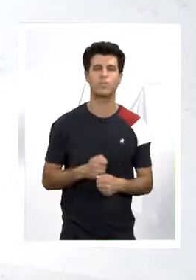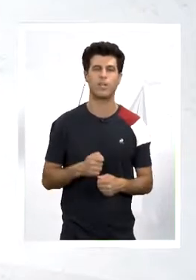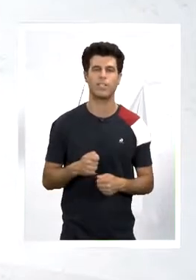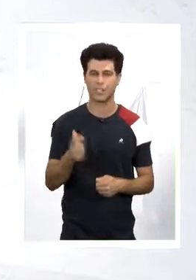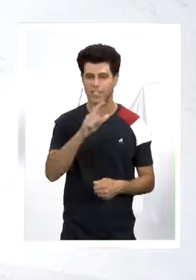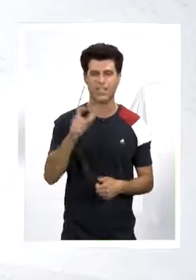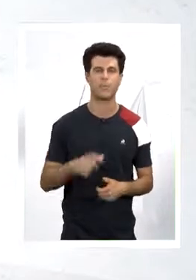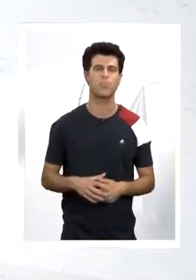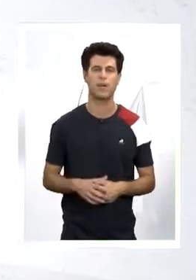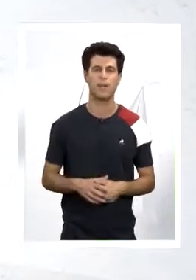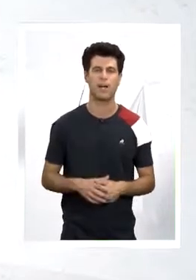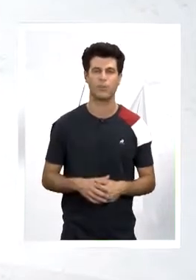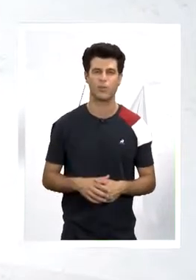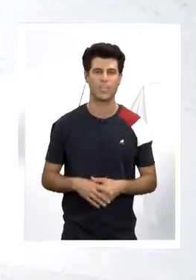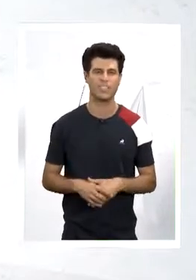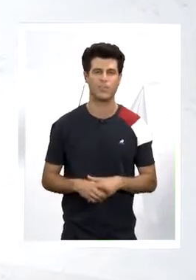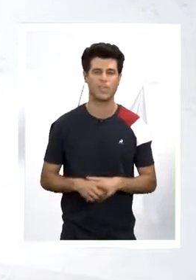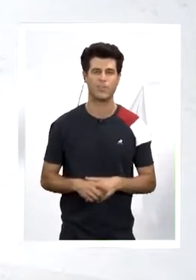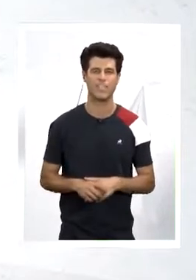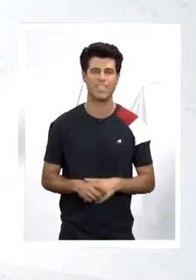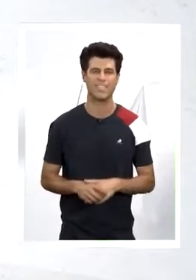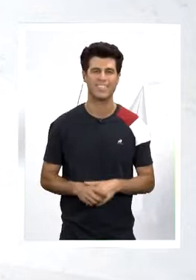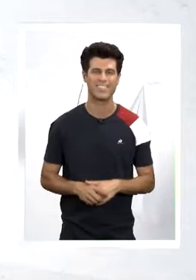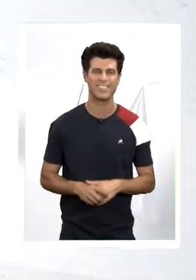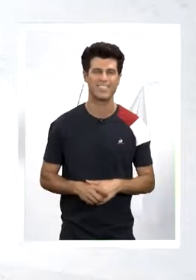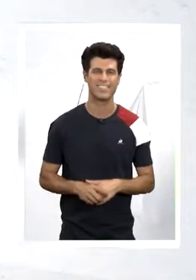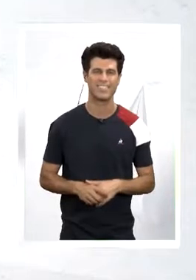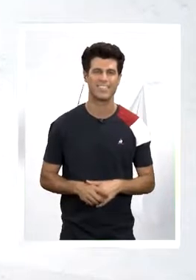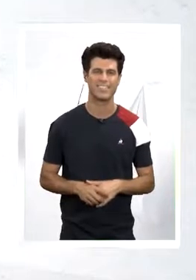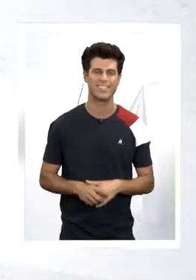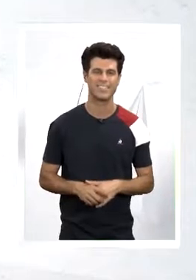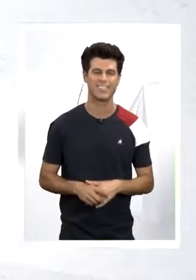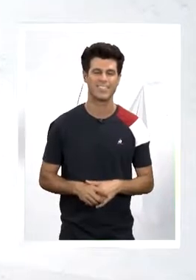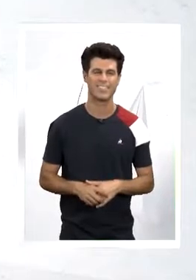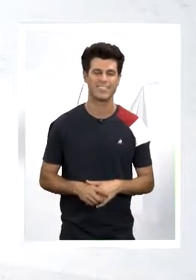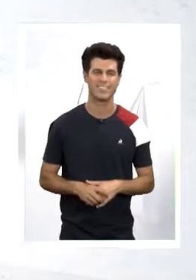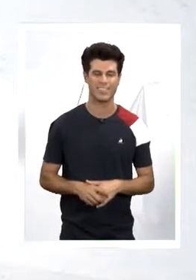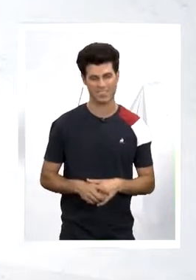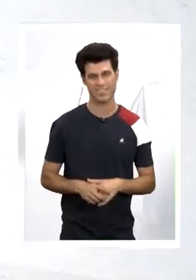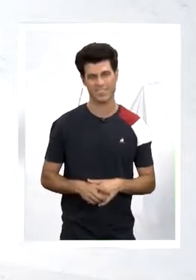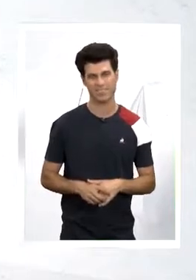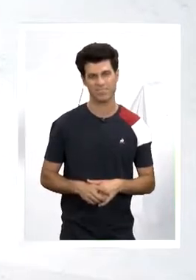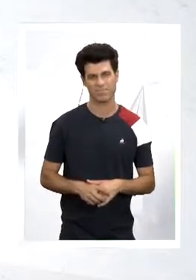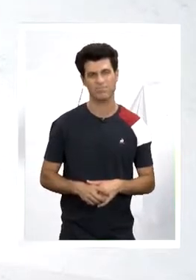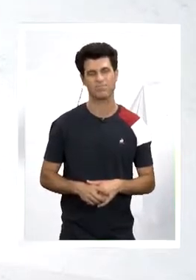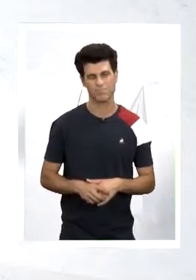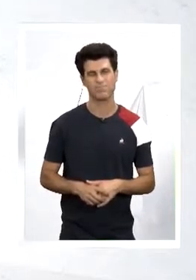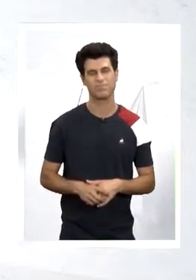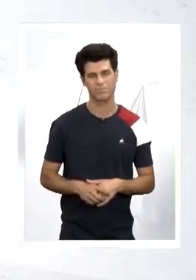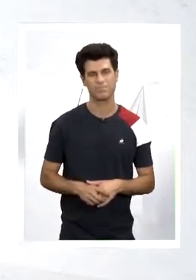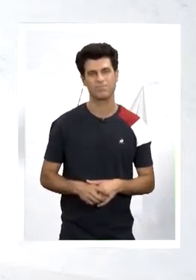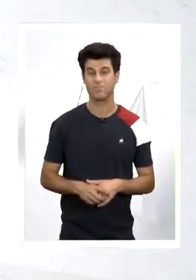אפשר לשמור על קשר? נתת לנו פה כמה רעיונות יחד עם הנכדות שלך? אז אני אגיד לך, יש למשל כל יום